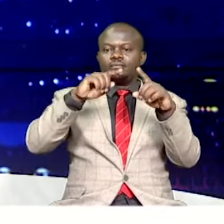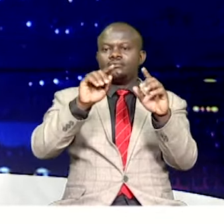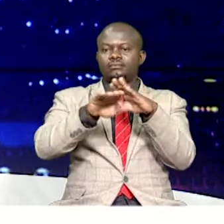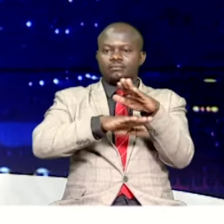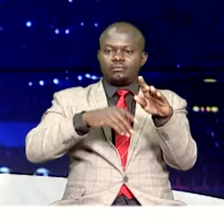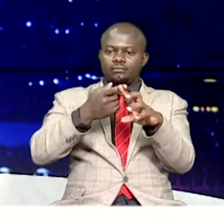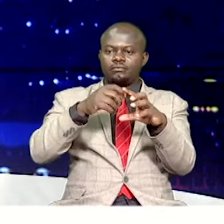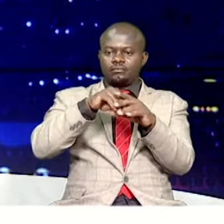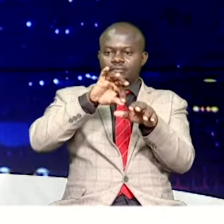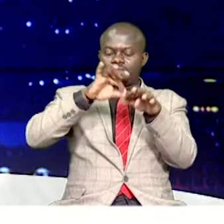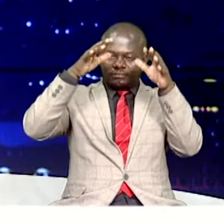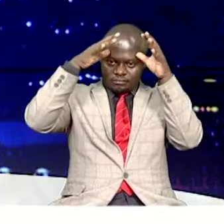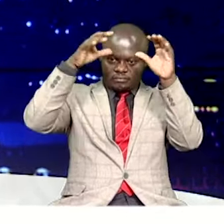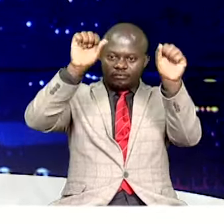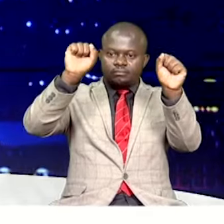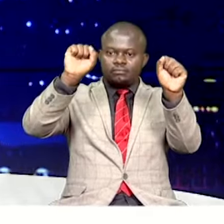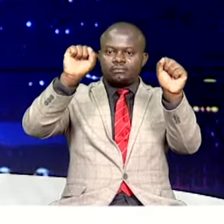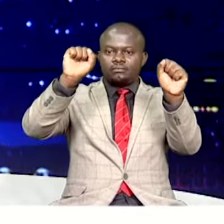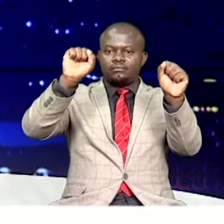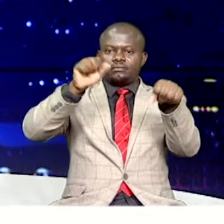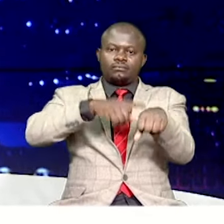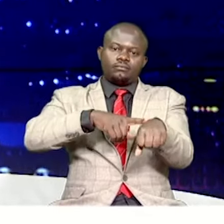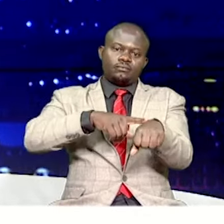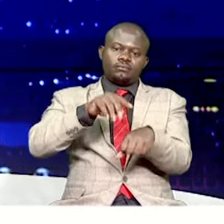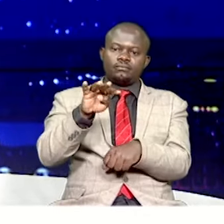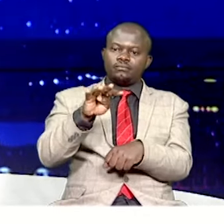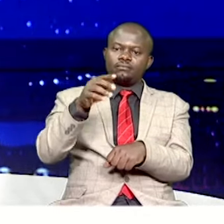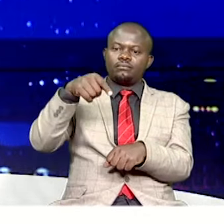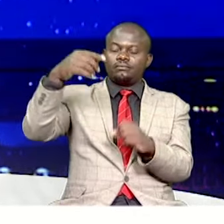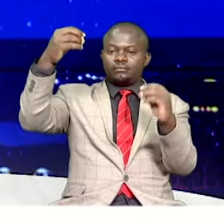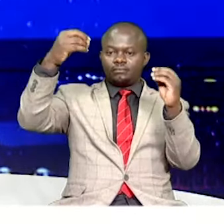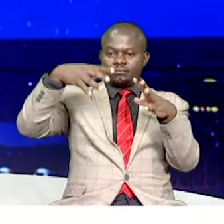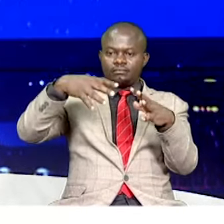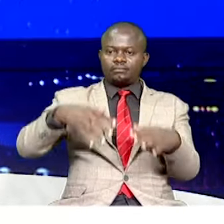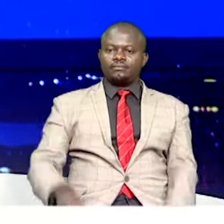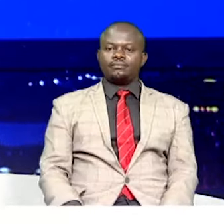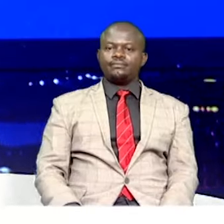iby'ibanze byavuye mu matora ya Perezida wa Repubulika ku isaha y'isayine hano i Kigali.